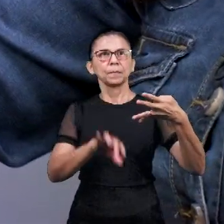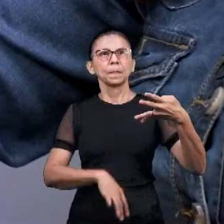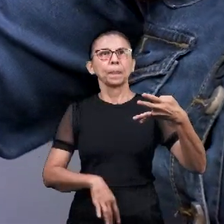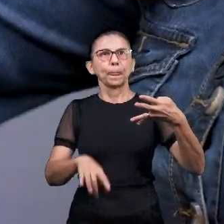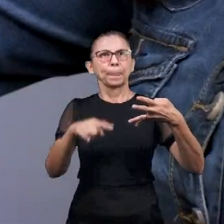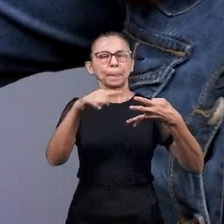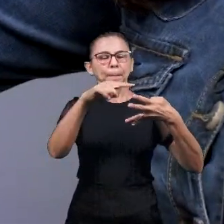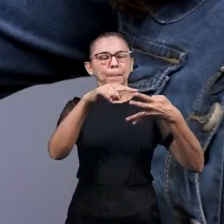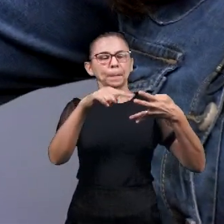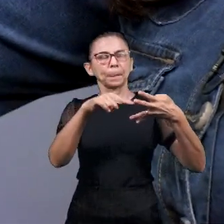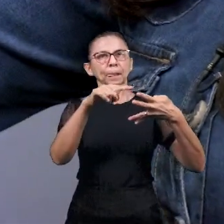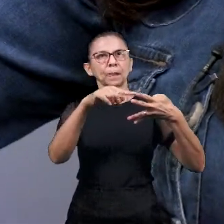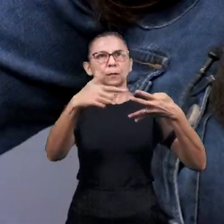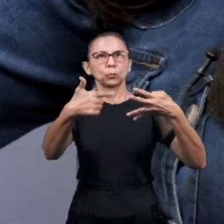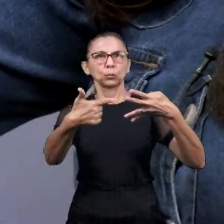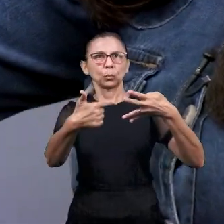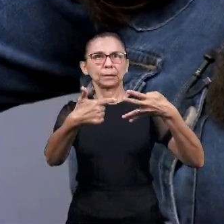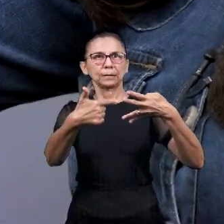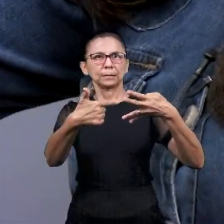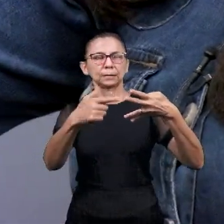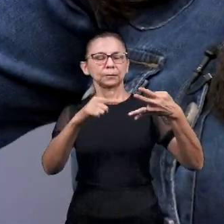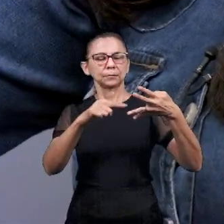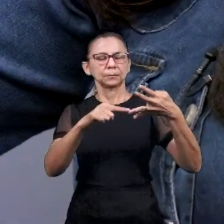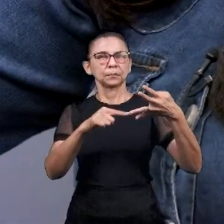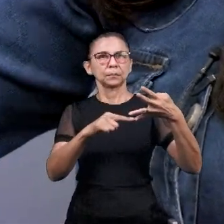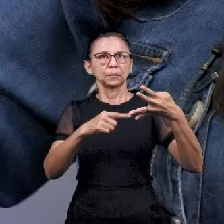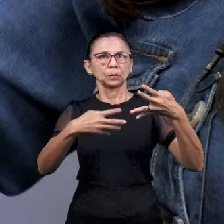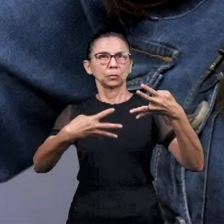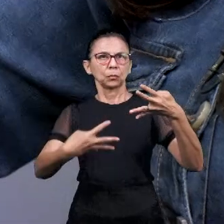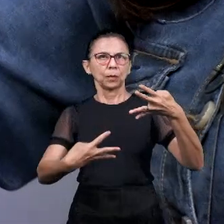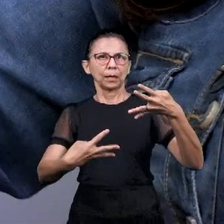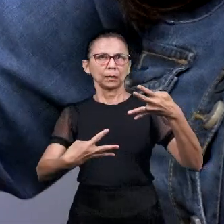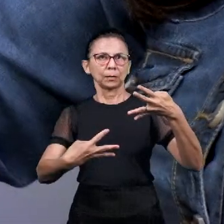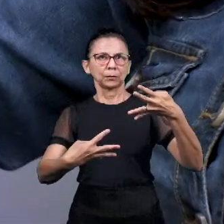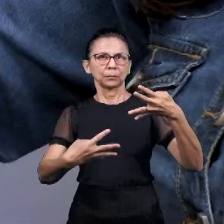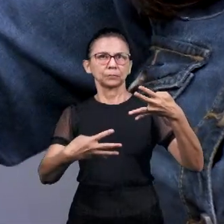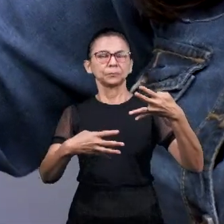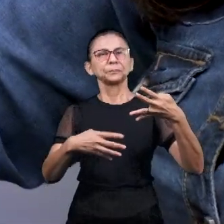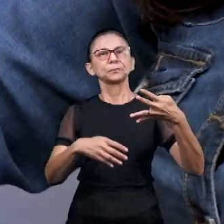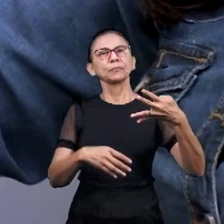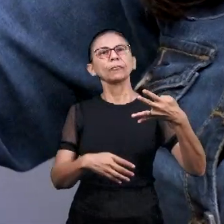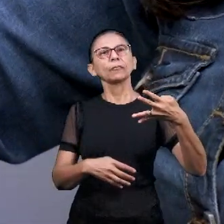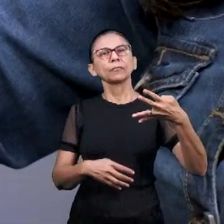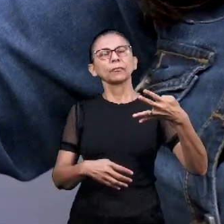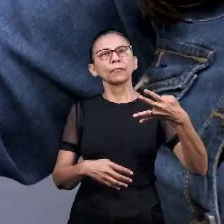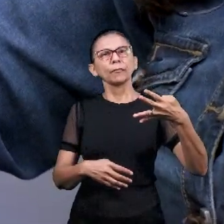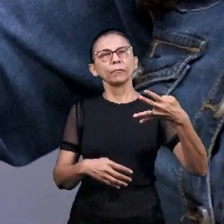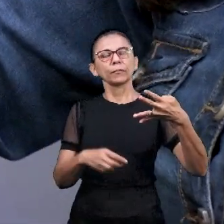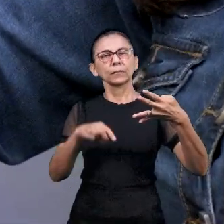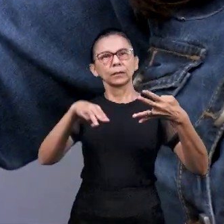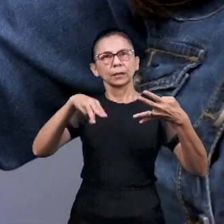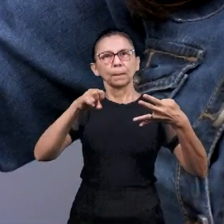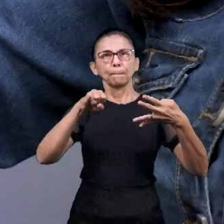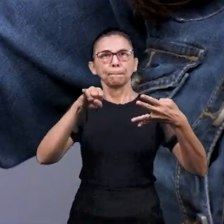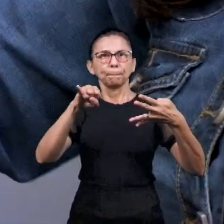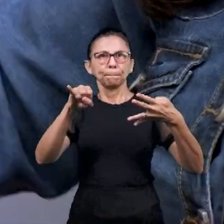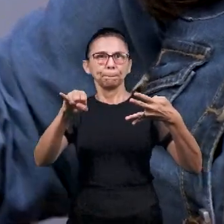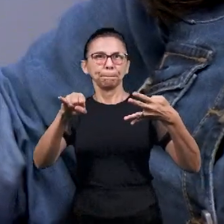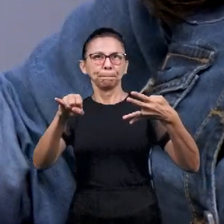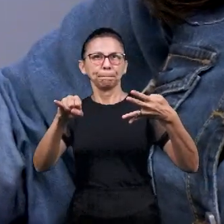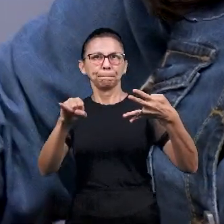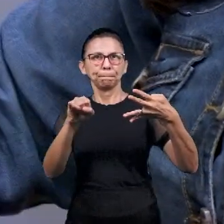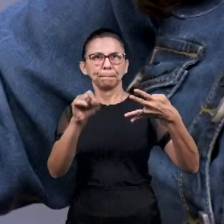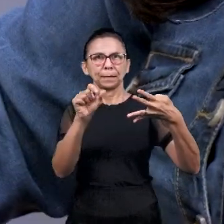La première division va commencer avec 2 pauses et après, nous avons la note Mi avec la